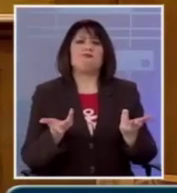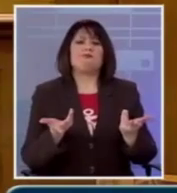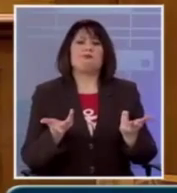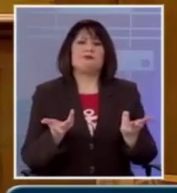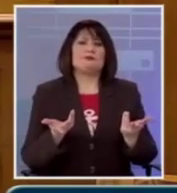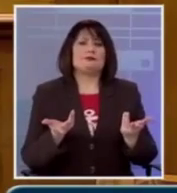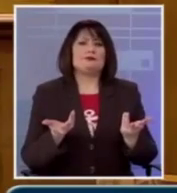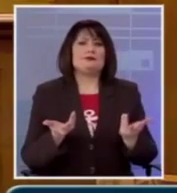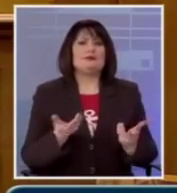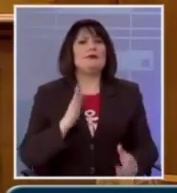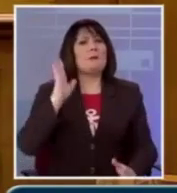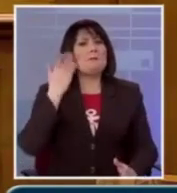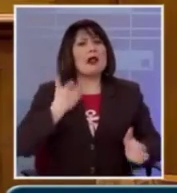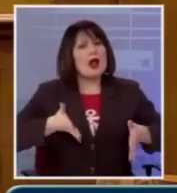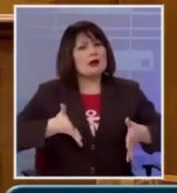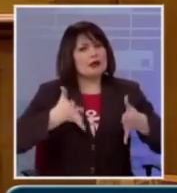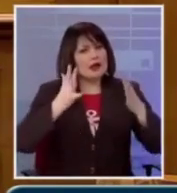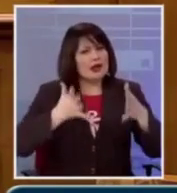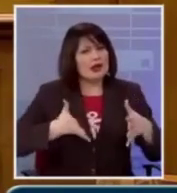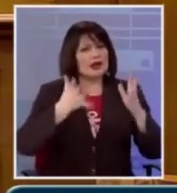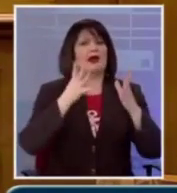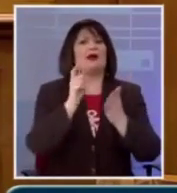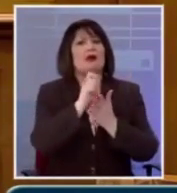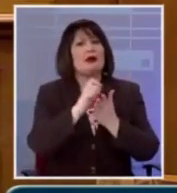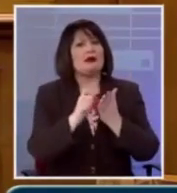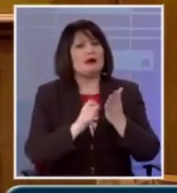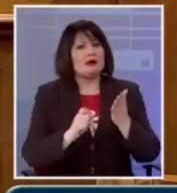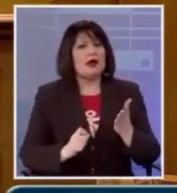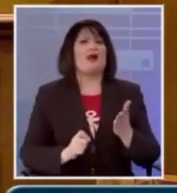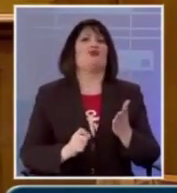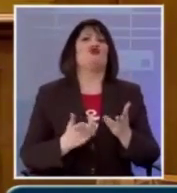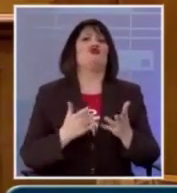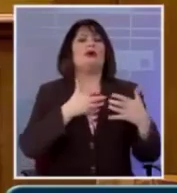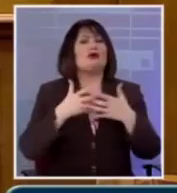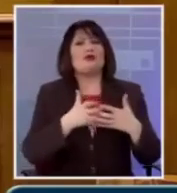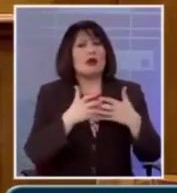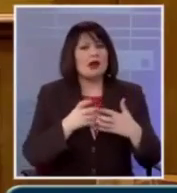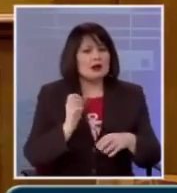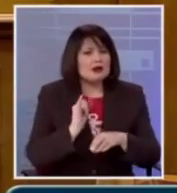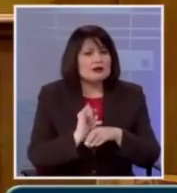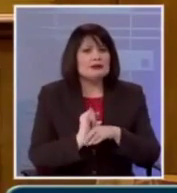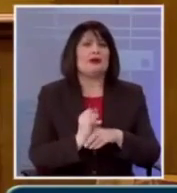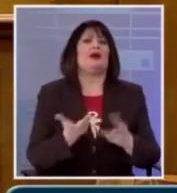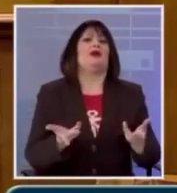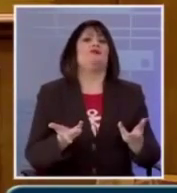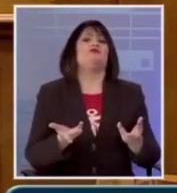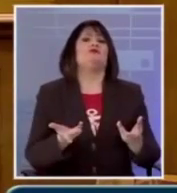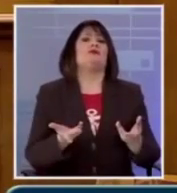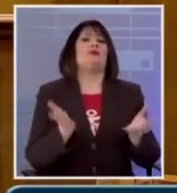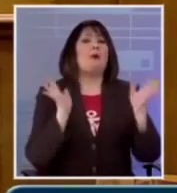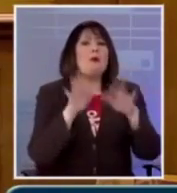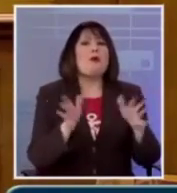στα διατηρητέα, να καταγράψουμε τις αργούσες βιομηχανίες, να δούμε τα κτίρια τα οποία